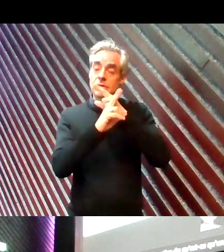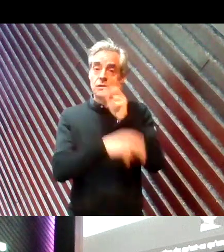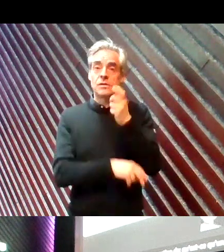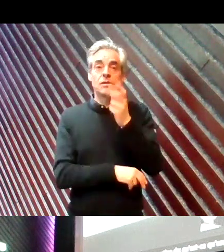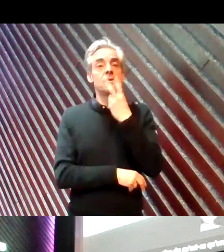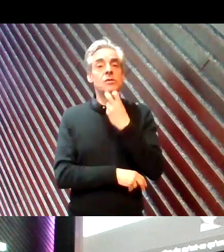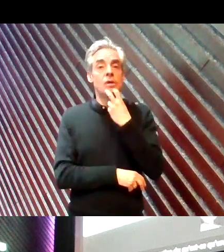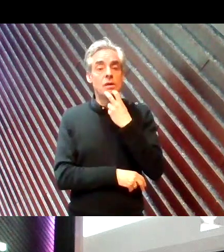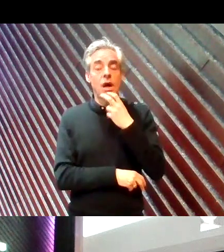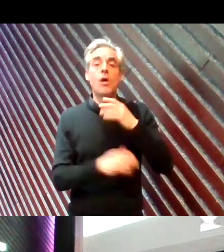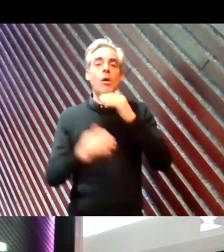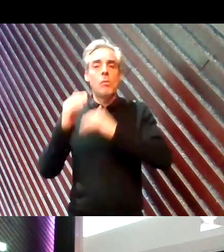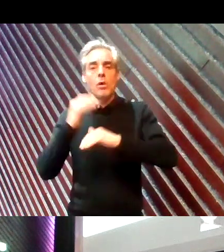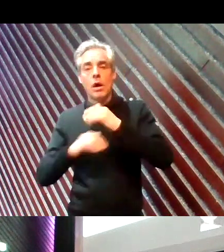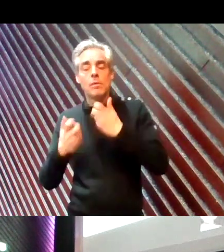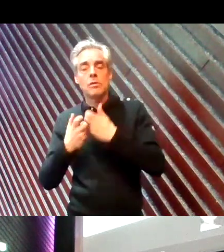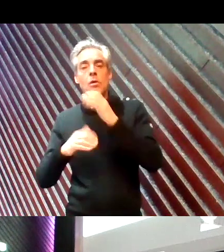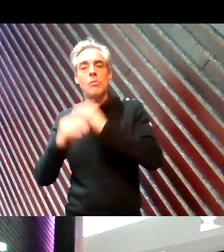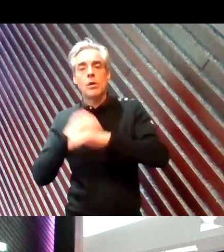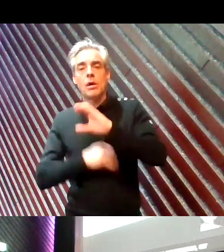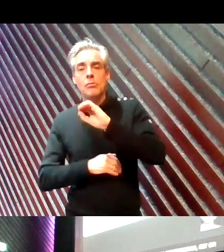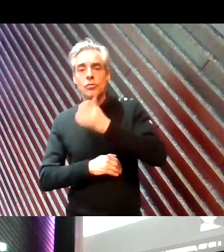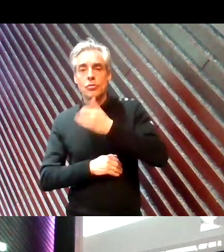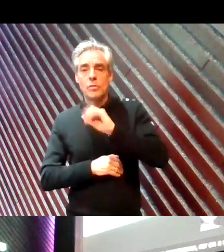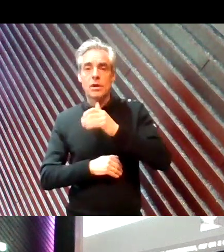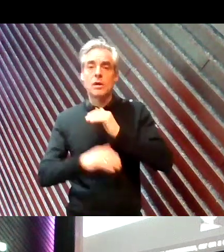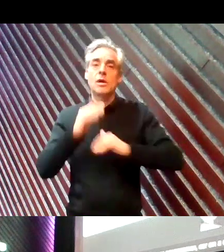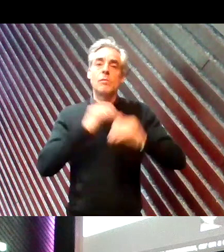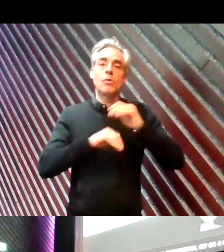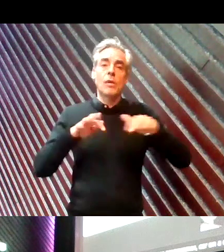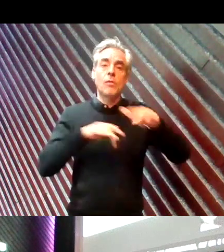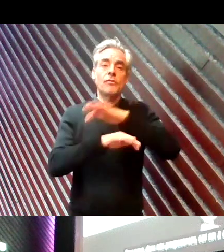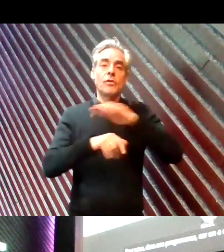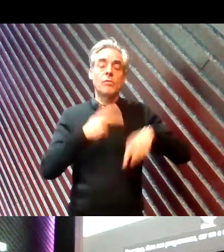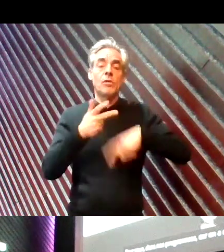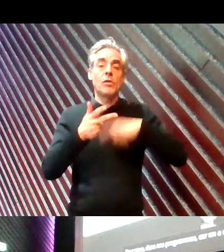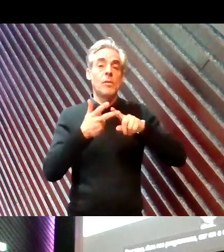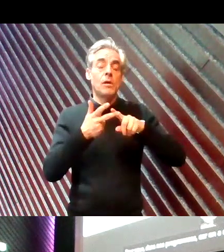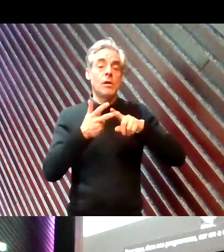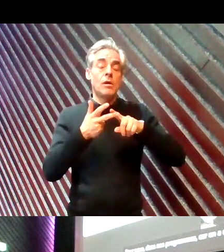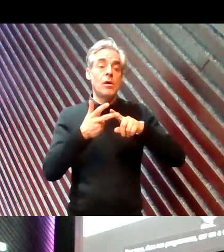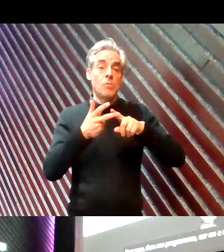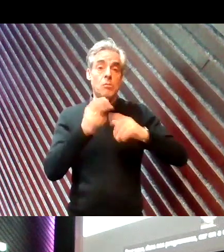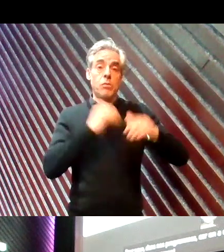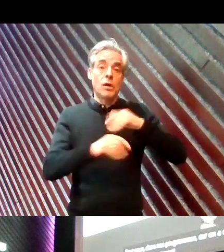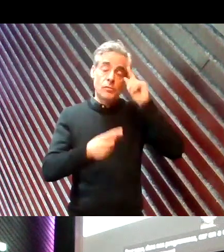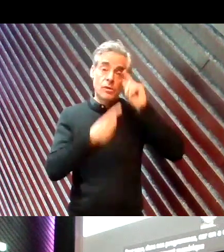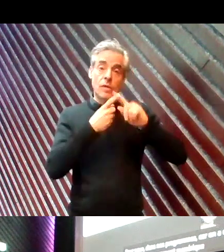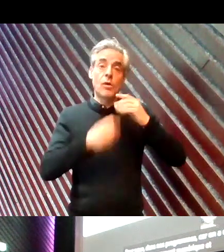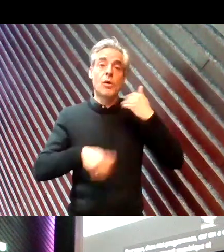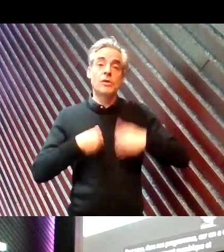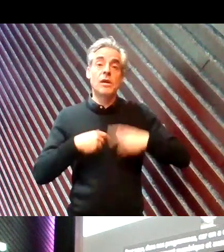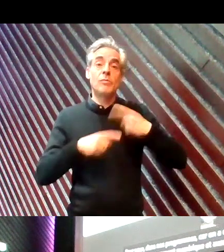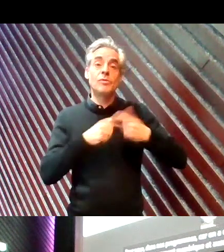puisqu'on a des programmes, on est organisé par programmes numériques, environnement et aussi on a un programme sur la question du handicap et de l'aidance.